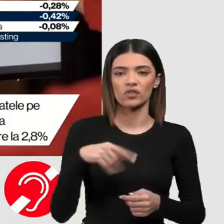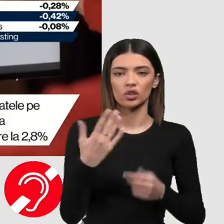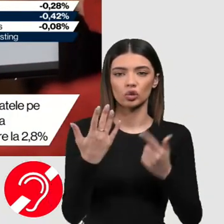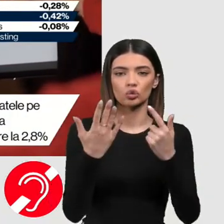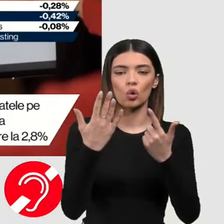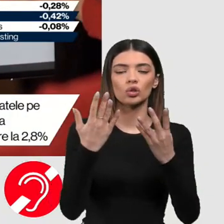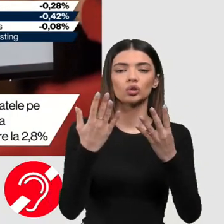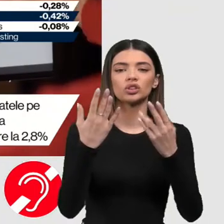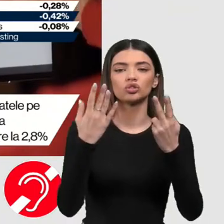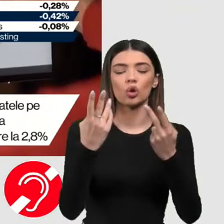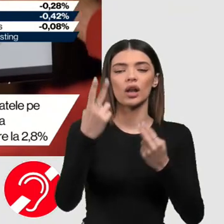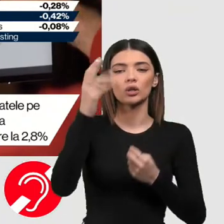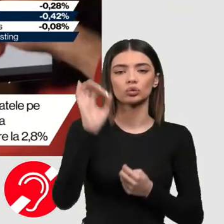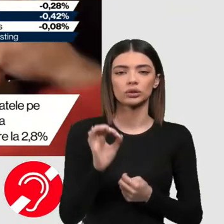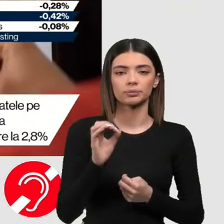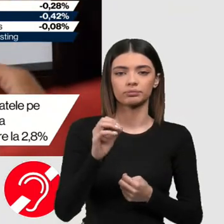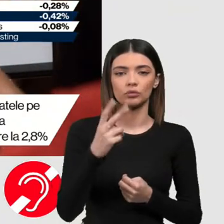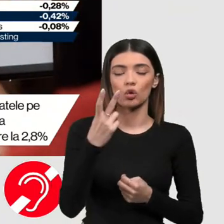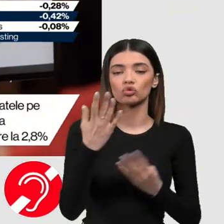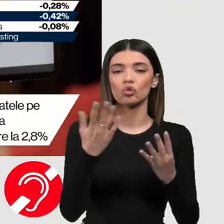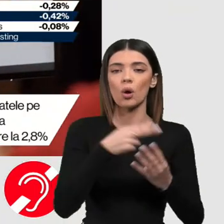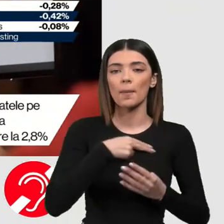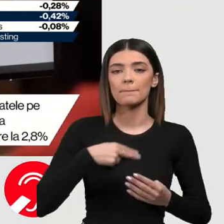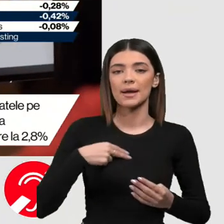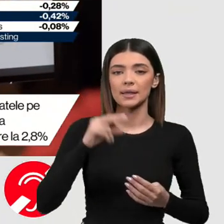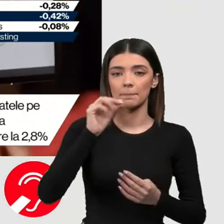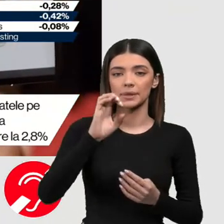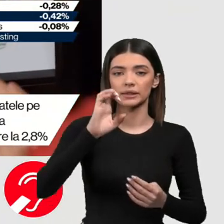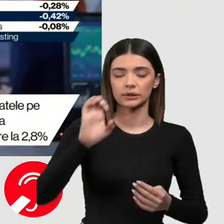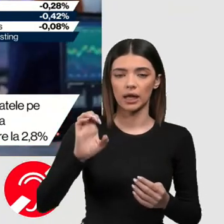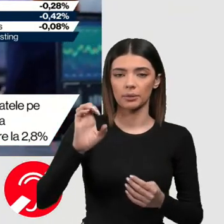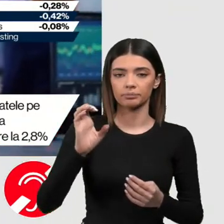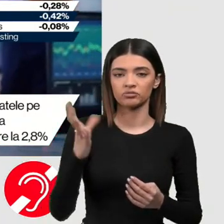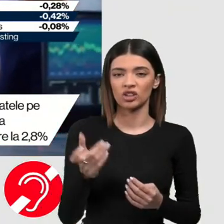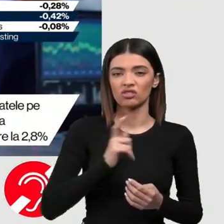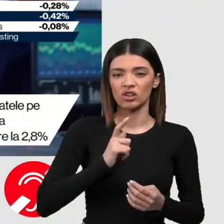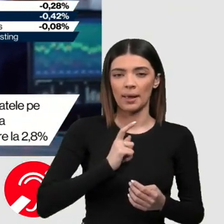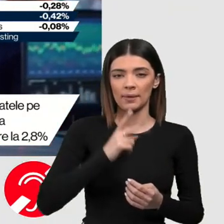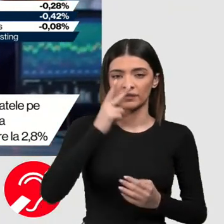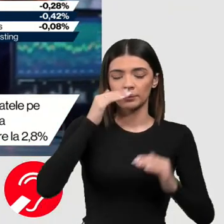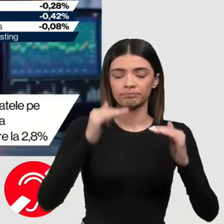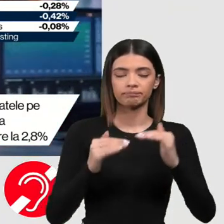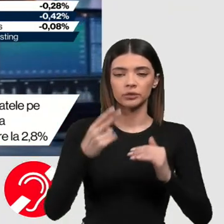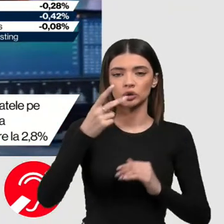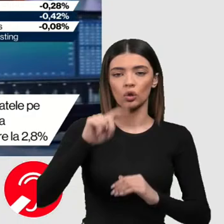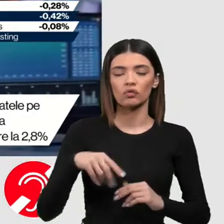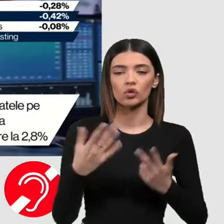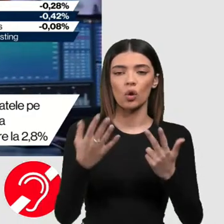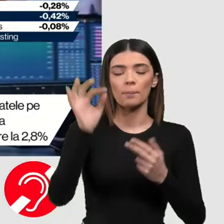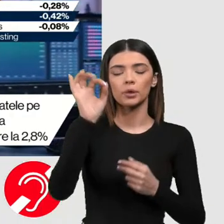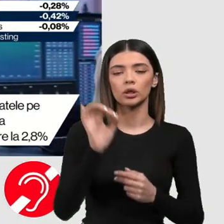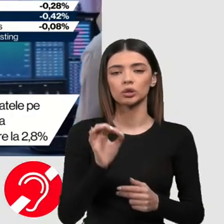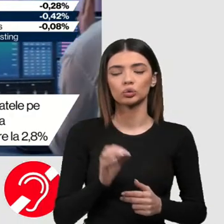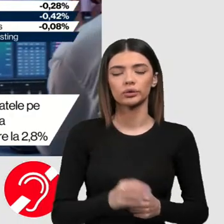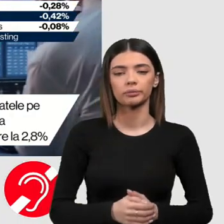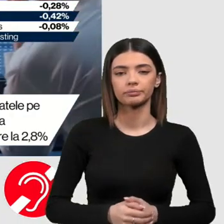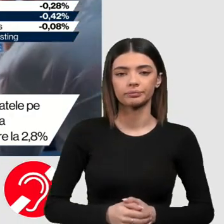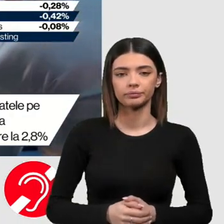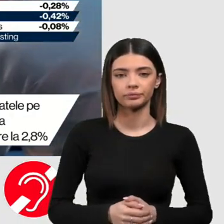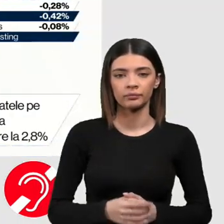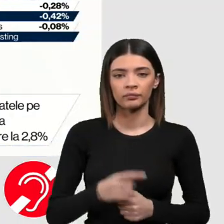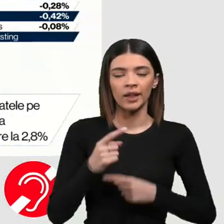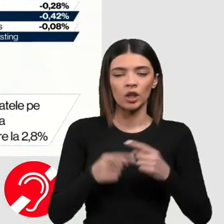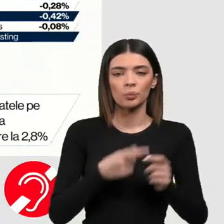plus 2,92%. În 29 martie vin datele pe inflația PCE. Așteptările? Stagnare la pragul de